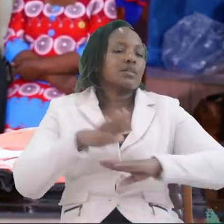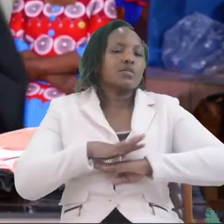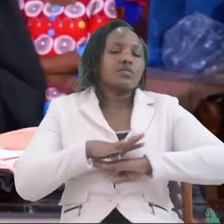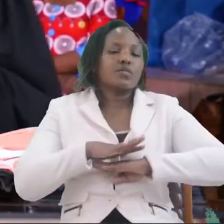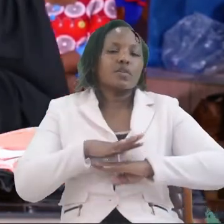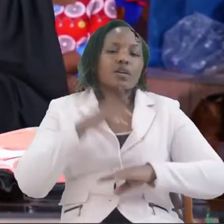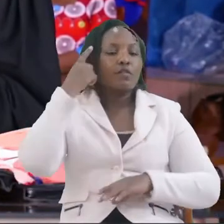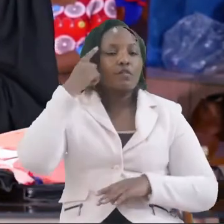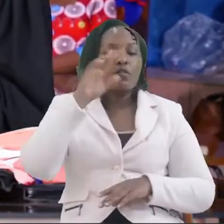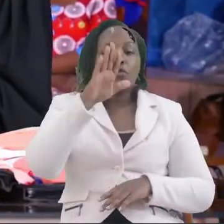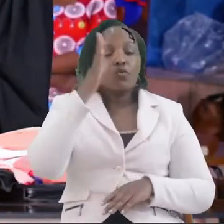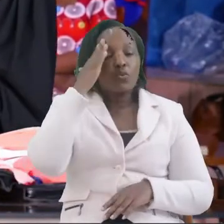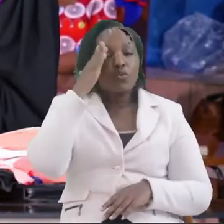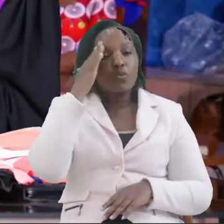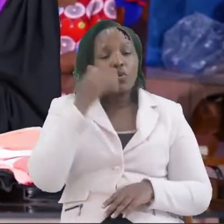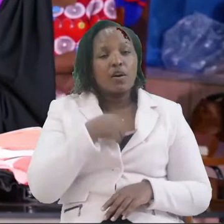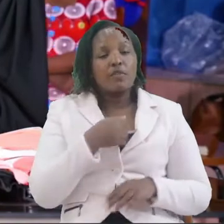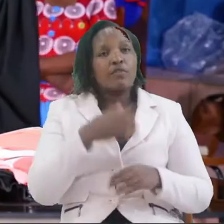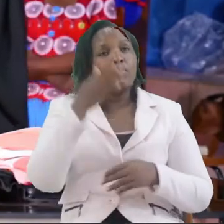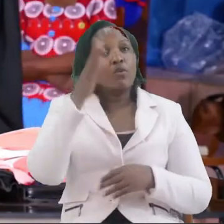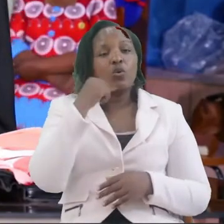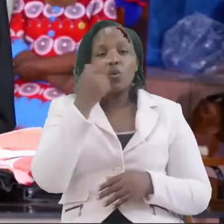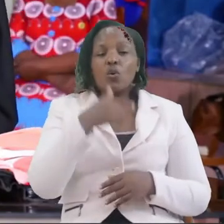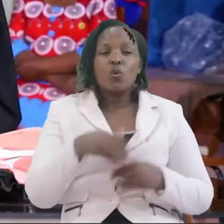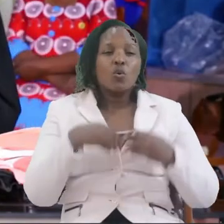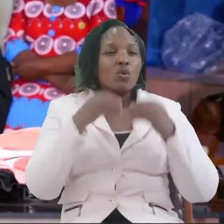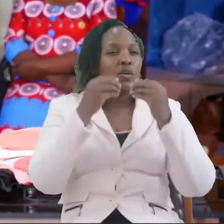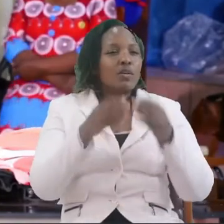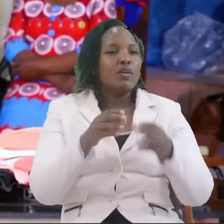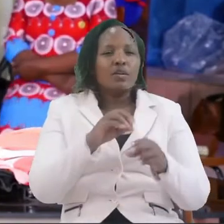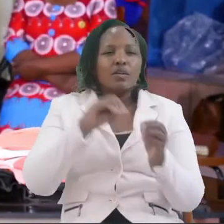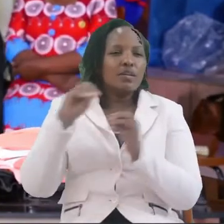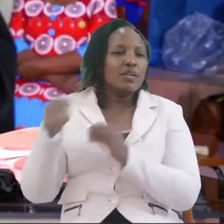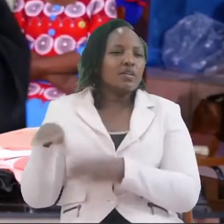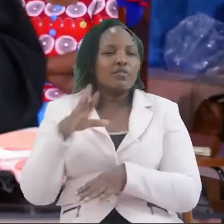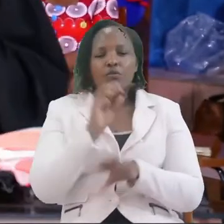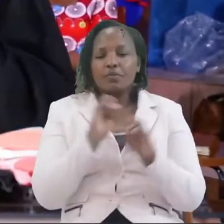sababu unajua uko na Mungu ambaye hata kuachilia